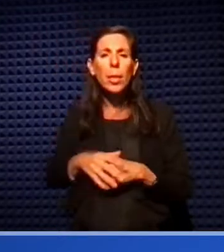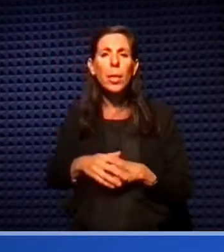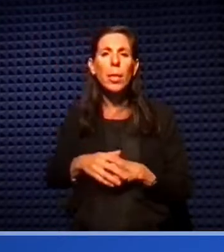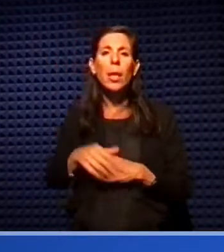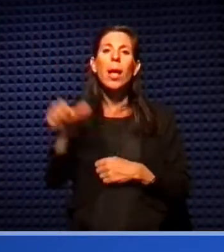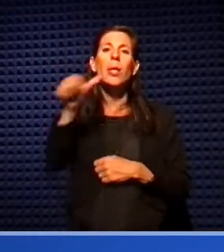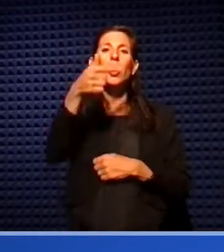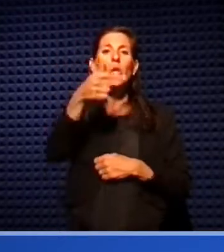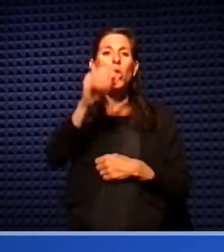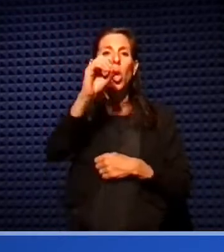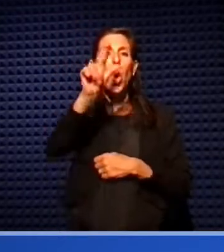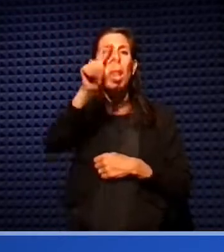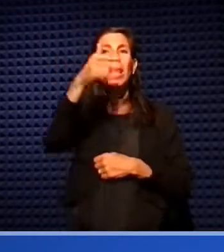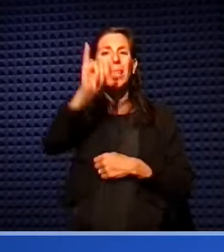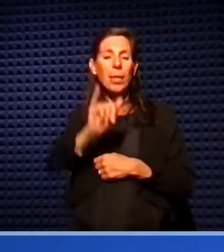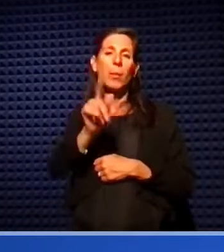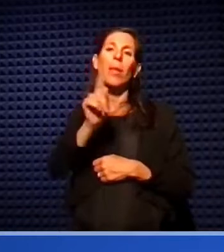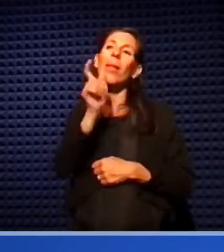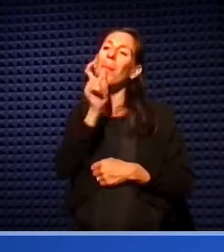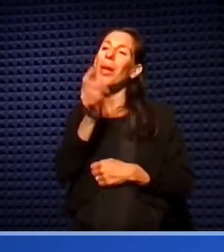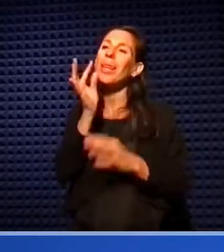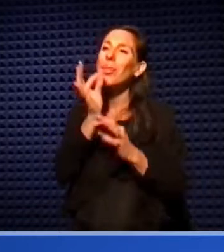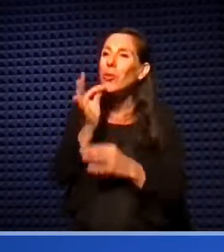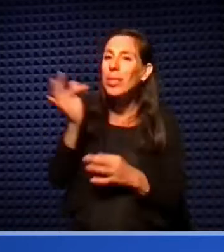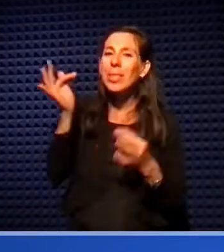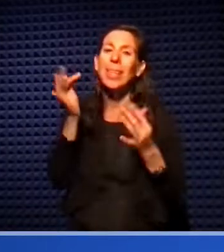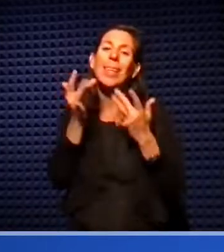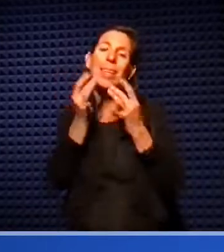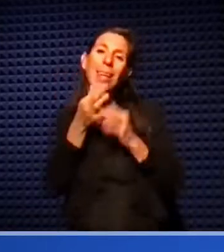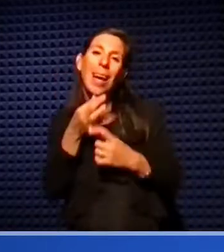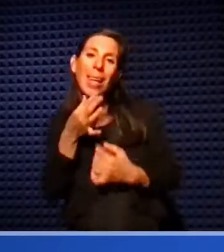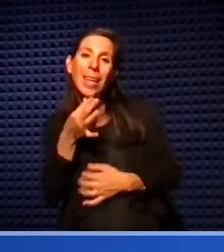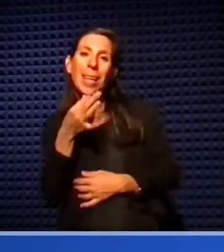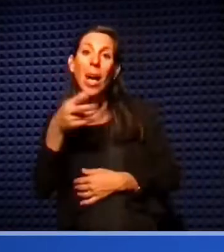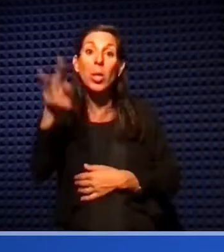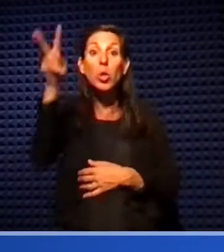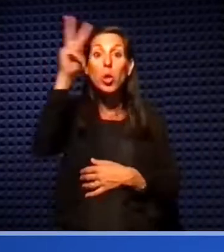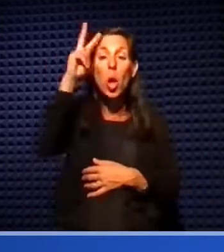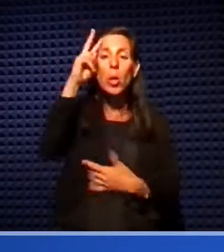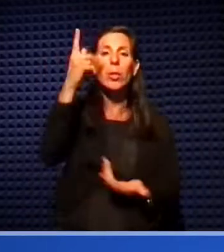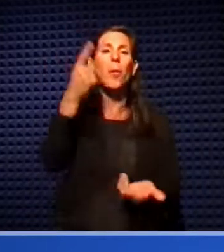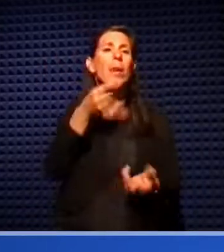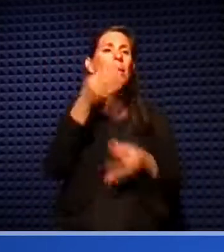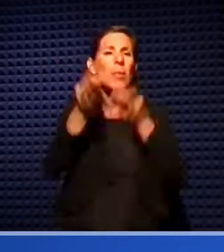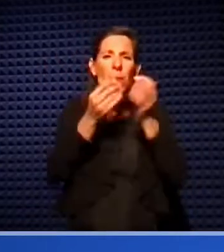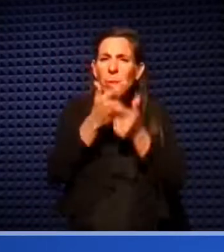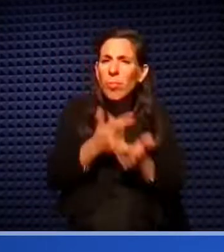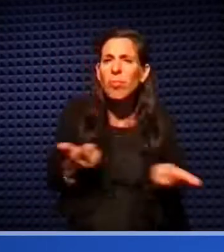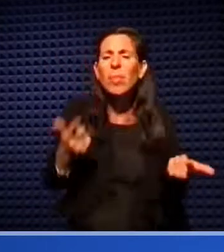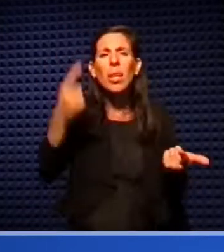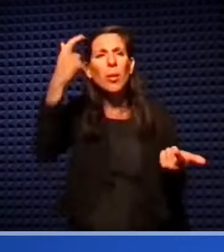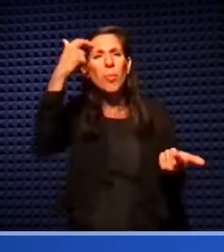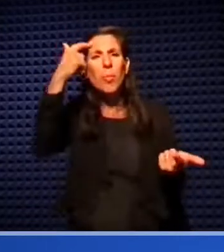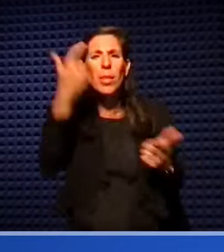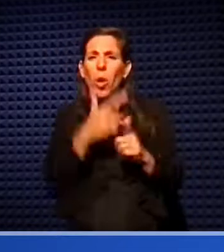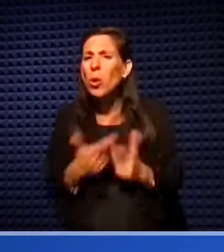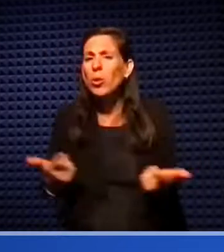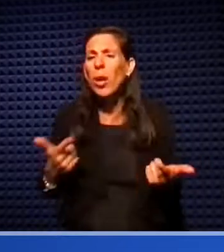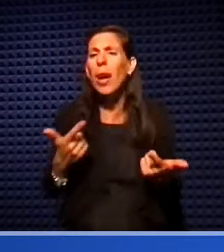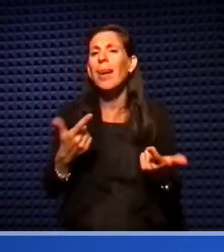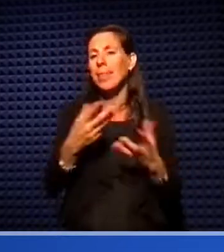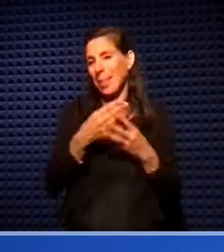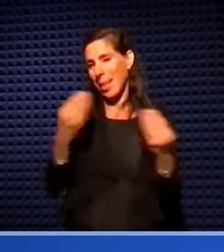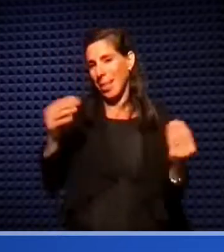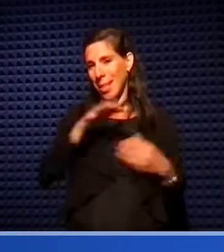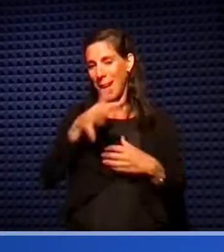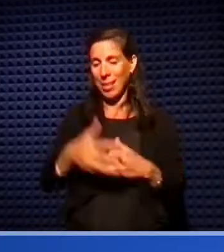እምነት ክርስቶስ ከጥፍኡ ስለ ዝቐረቡ እዩ እሽነቶም ከዓ ነቲ ክቡር መዝገብ እምነትን ጣዕሚ ሕዳሴ ክርስቶስን ከም ዝስእኑ